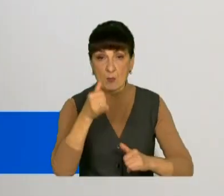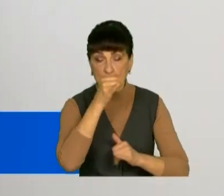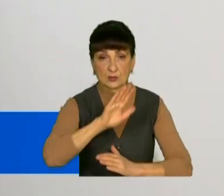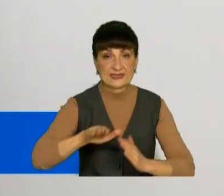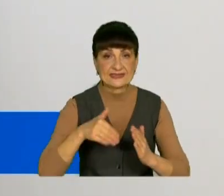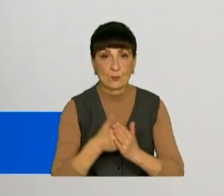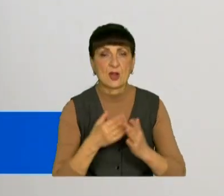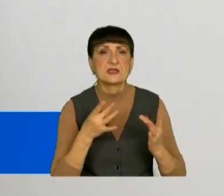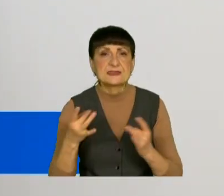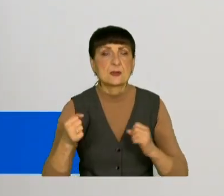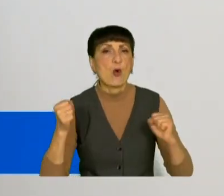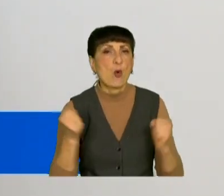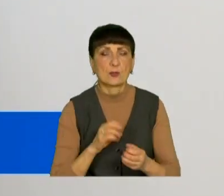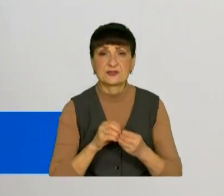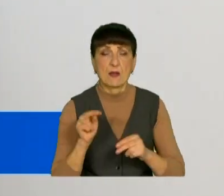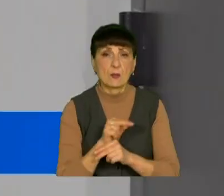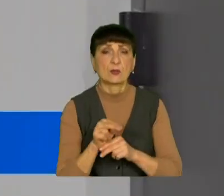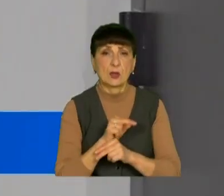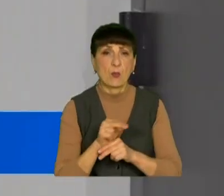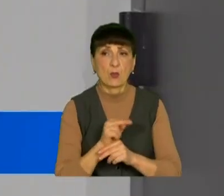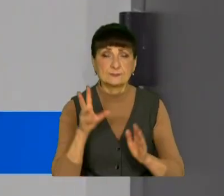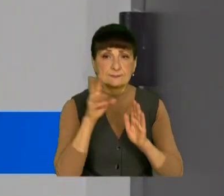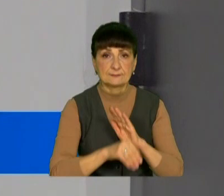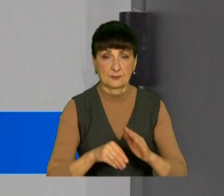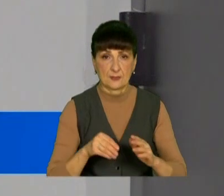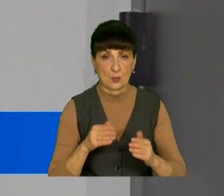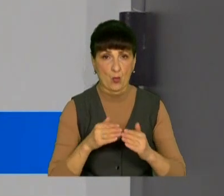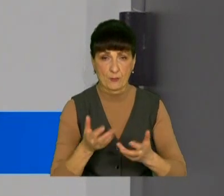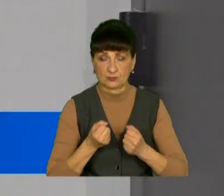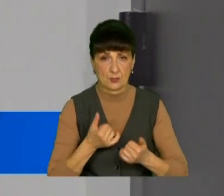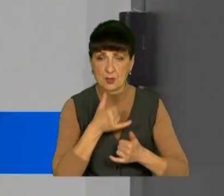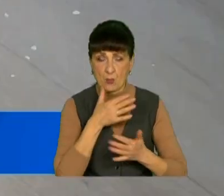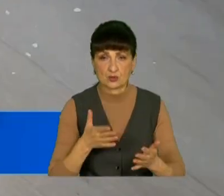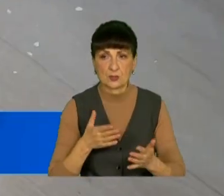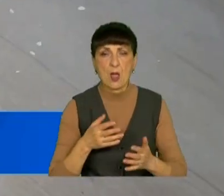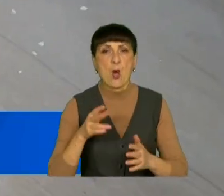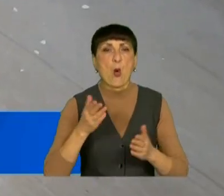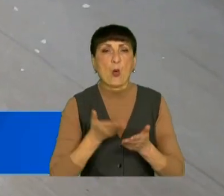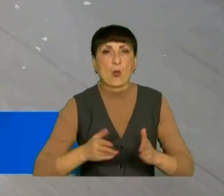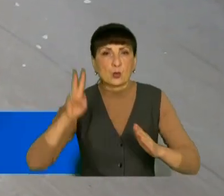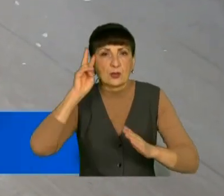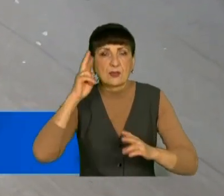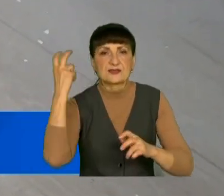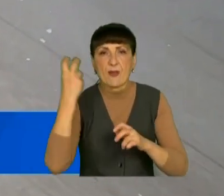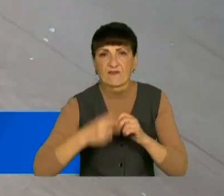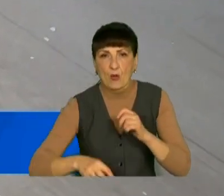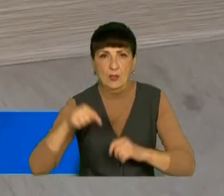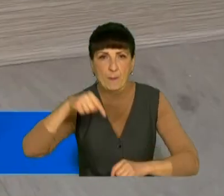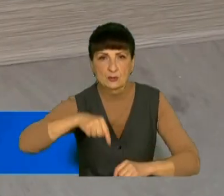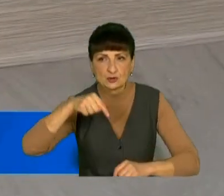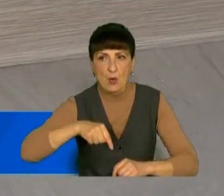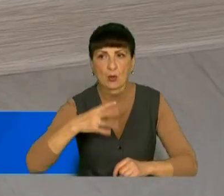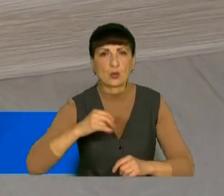день. Сырость, холод и постоянный ремонт не позволяют, в отчаянии говорит он. То порвет унитаз, бачок, то сверху,